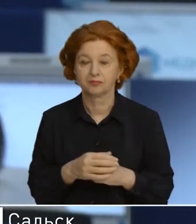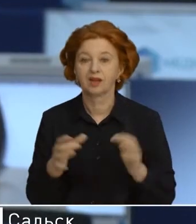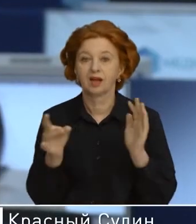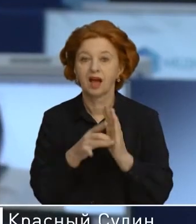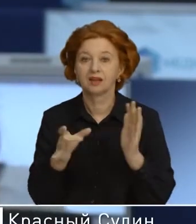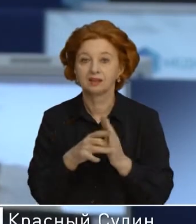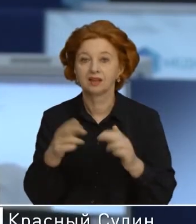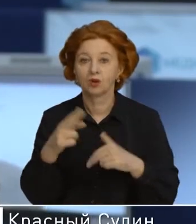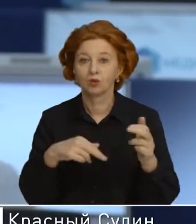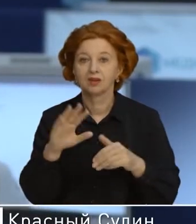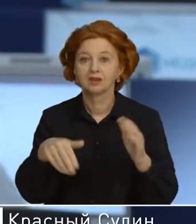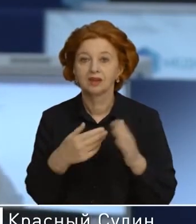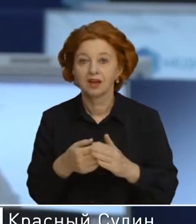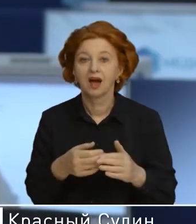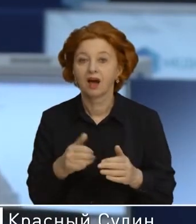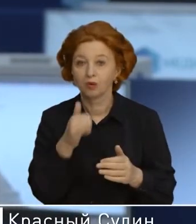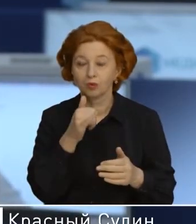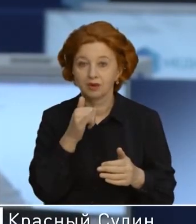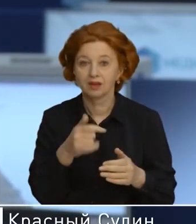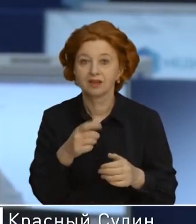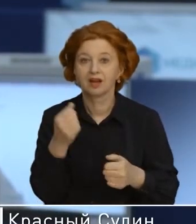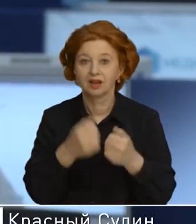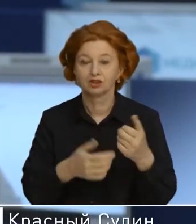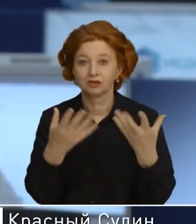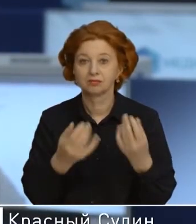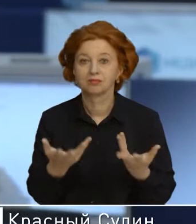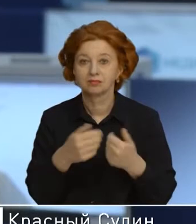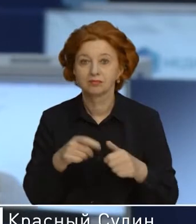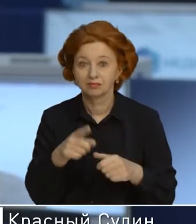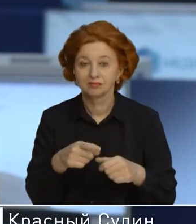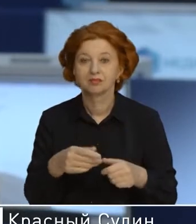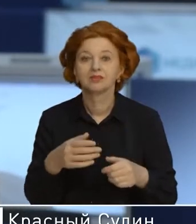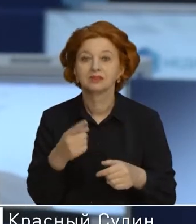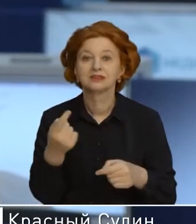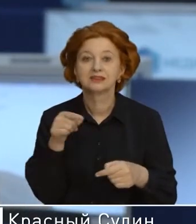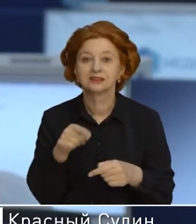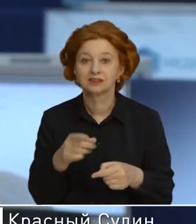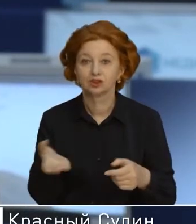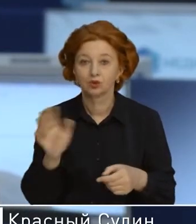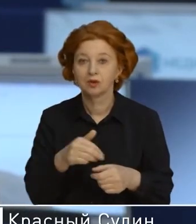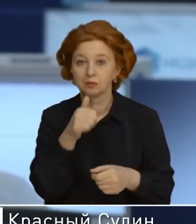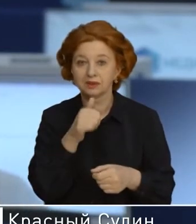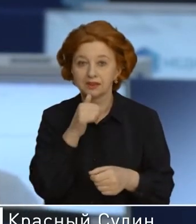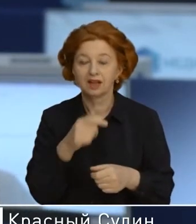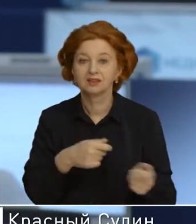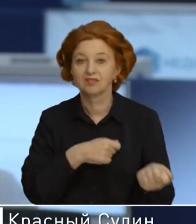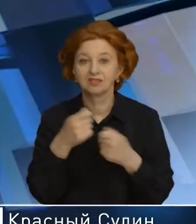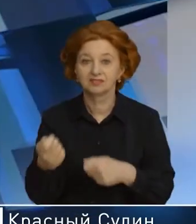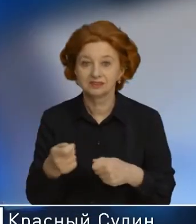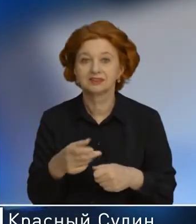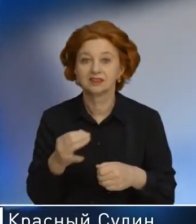Электронные устройства для курения, блистеры и картриджи к ним общим количеством около 1000 штук пытался вывезти из России гражданин